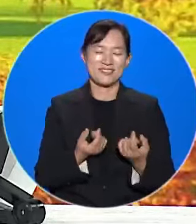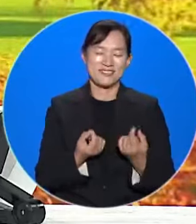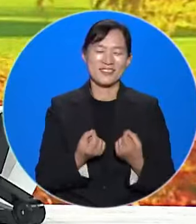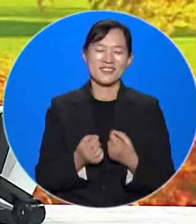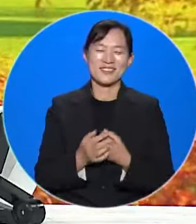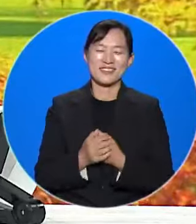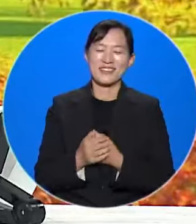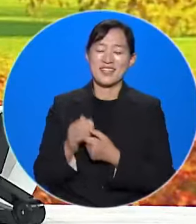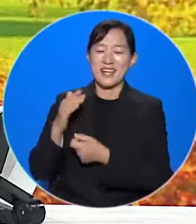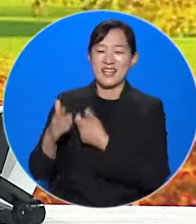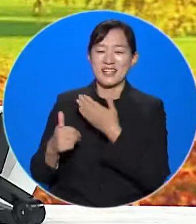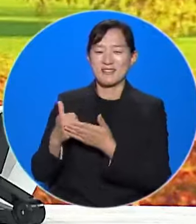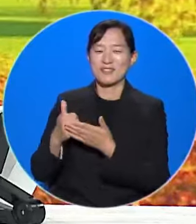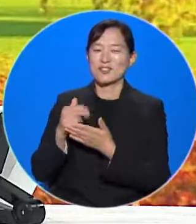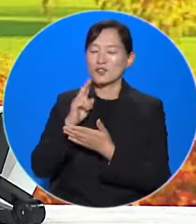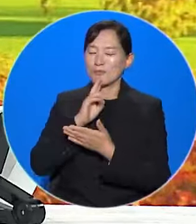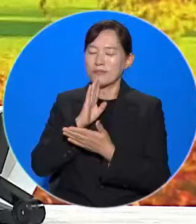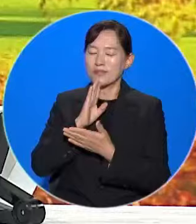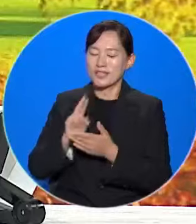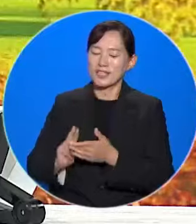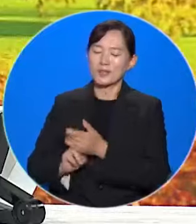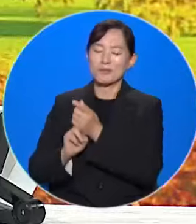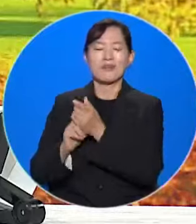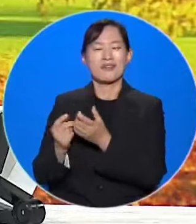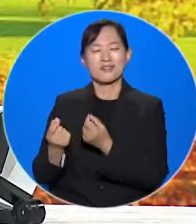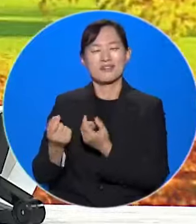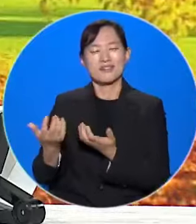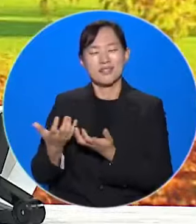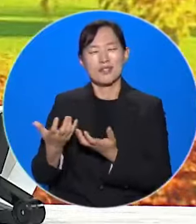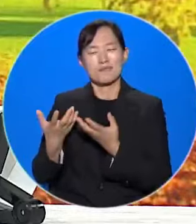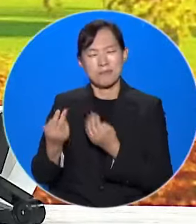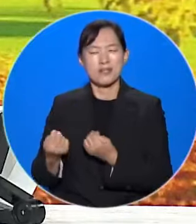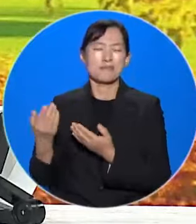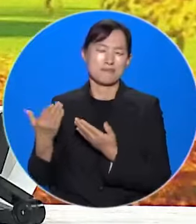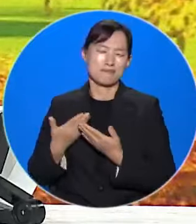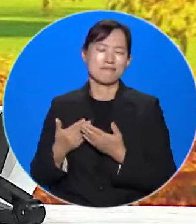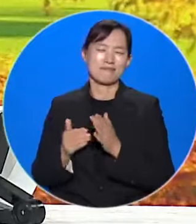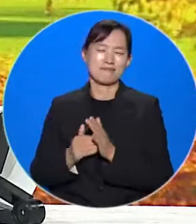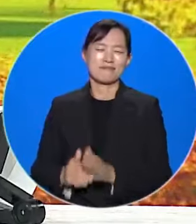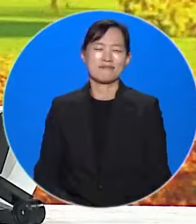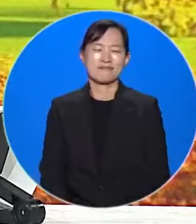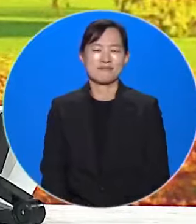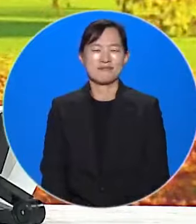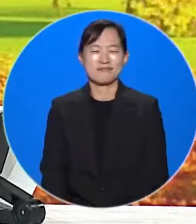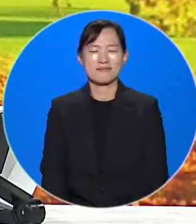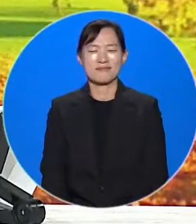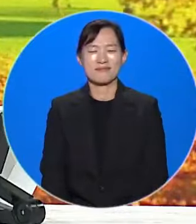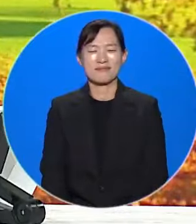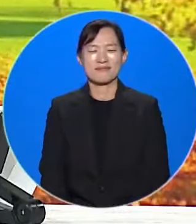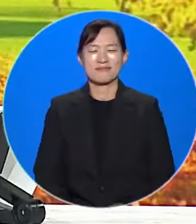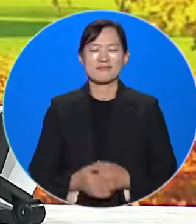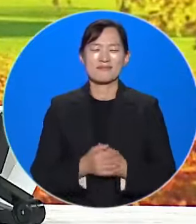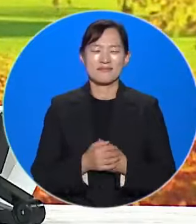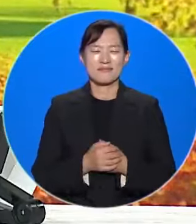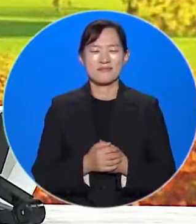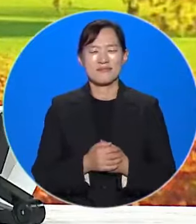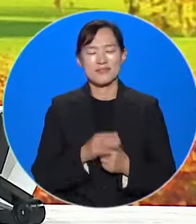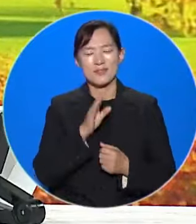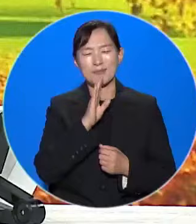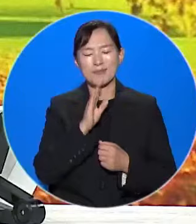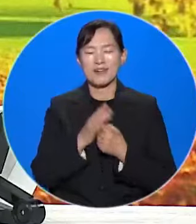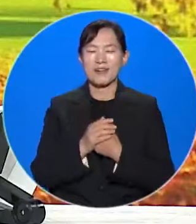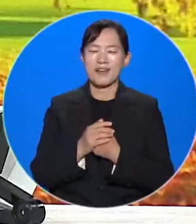무엇이냐 하나님이 응답으로 기적 같은 일이 많이 봤단 말이에요. 그래요. 미국 주립대를 우리 아들 대학원을 돈 하나도 안 되고 회사에서 다 대주고 아유